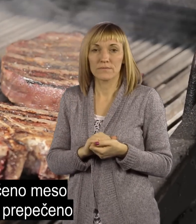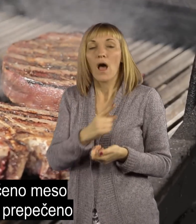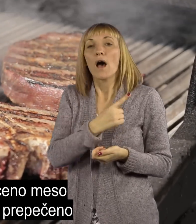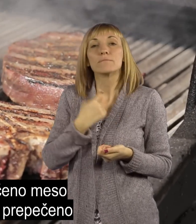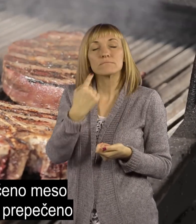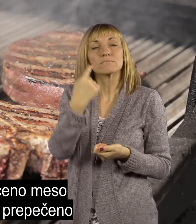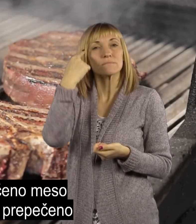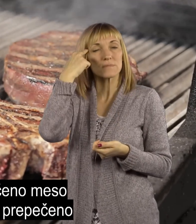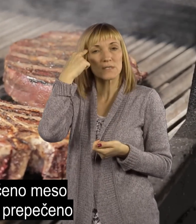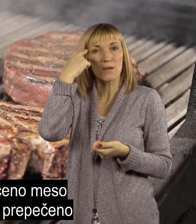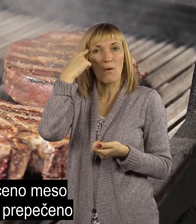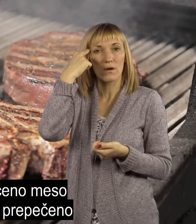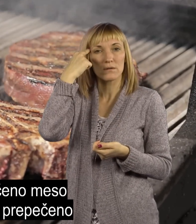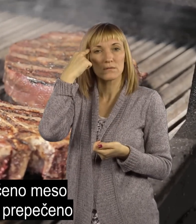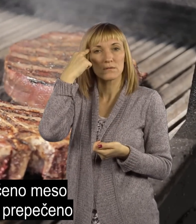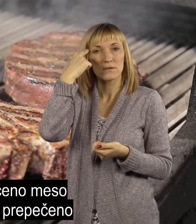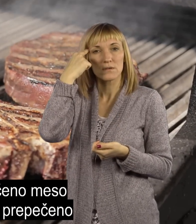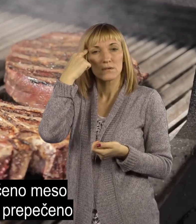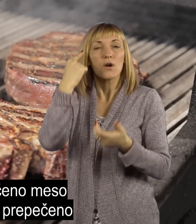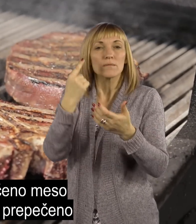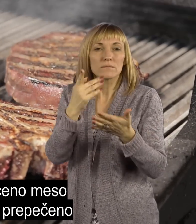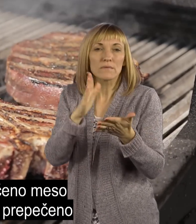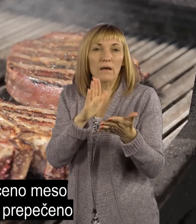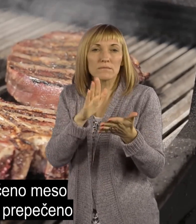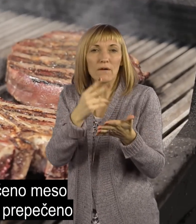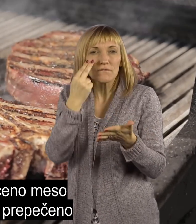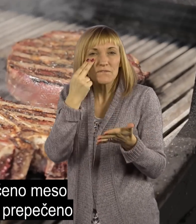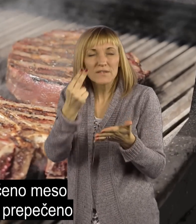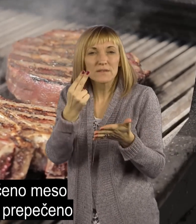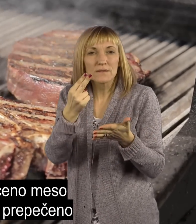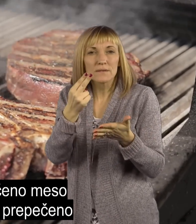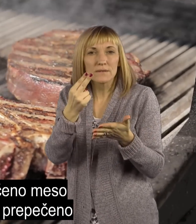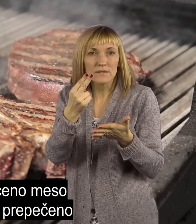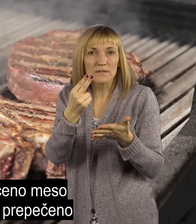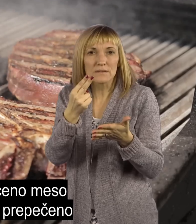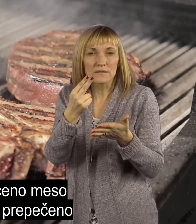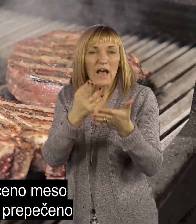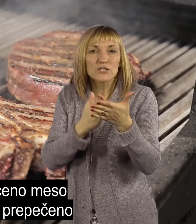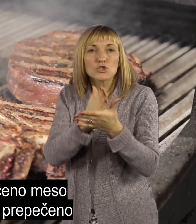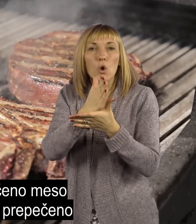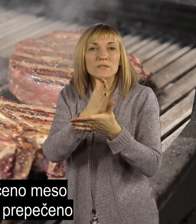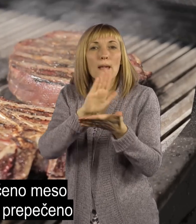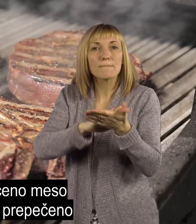Nam se zdi skozi pečeno meso greh,